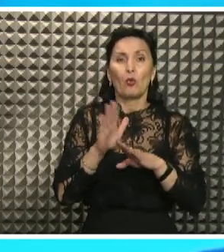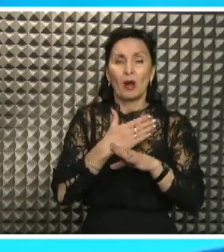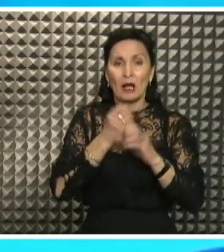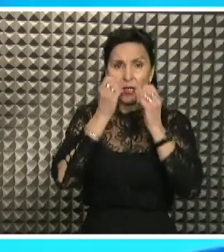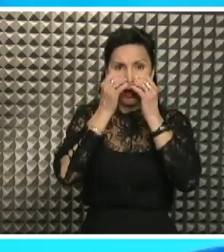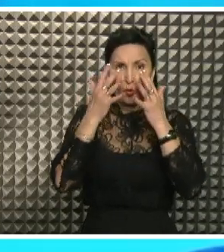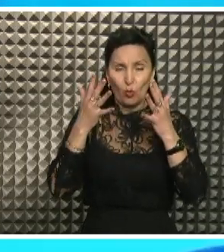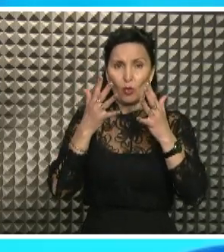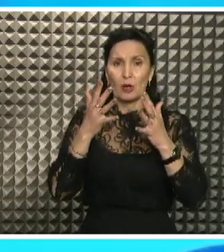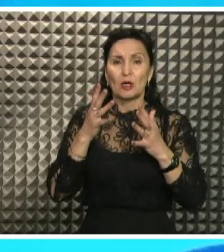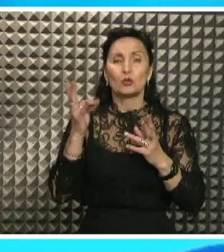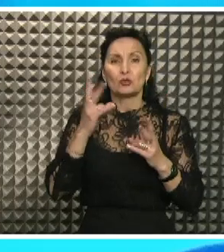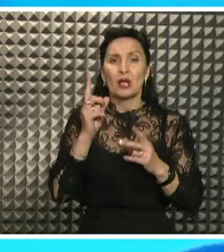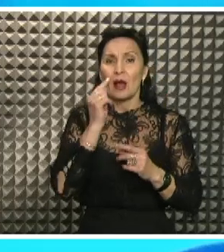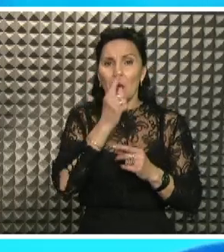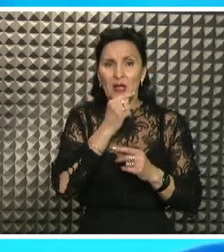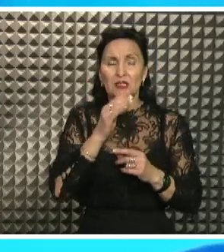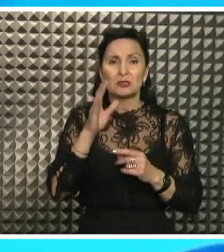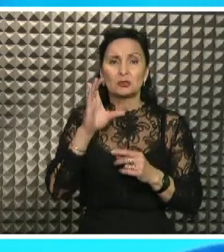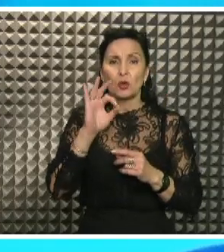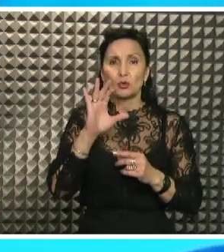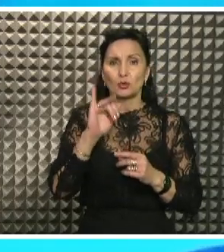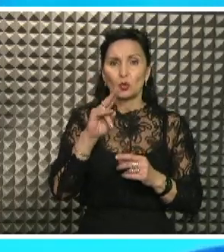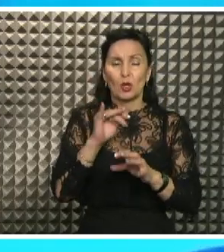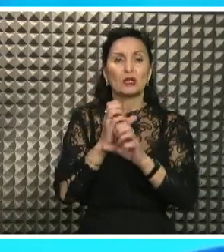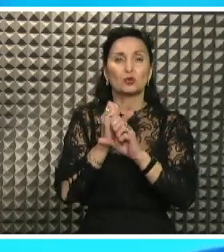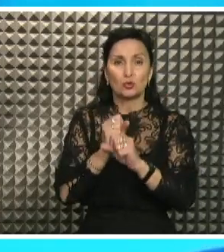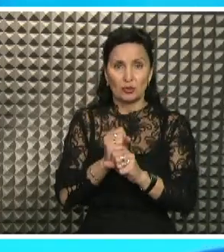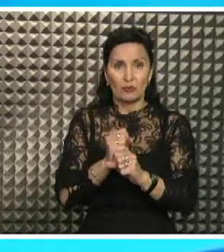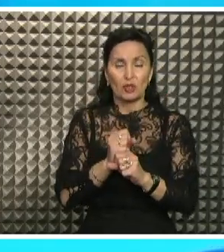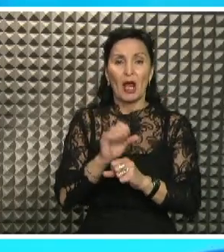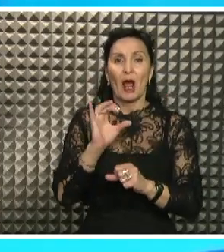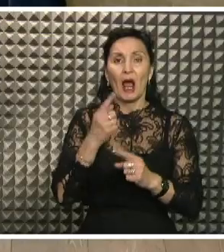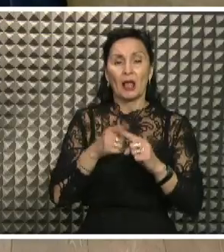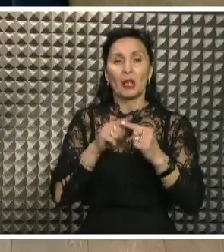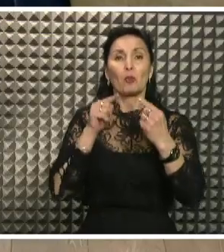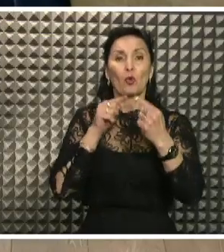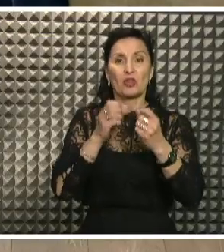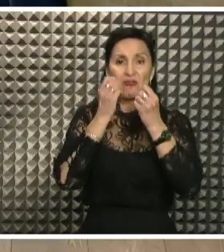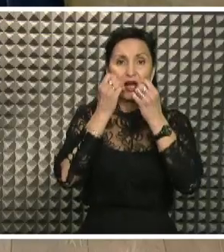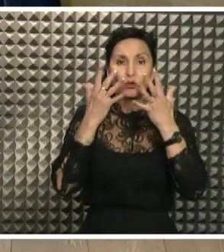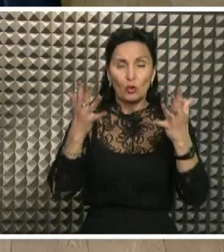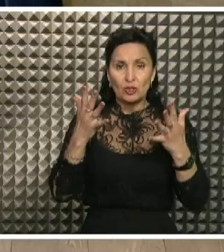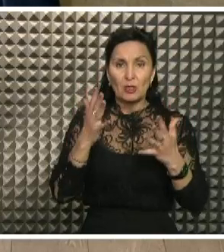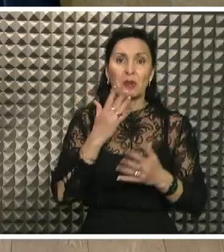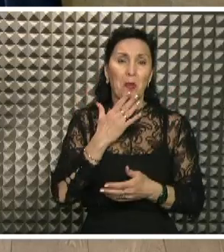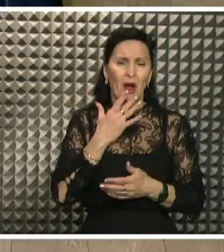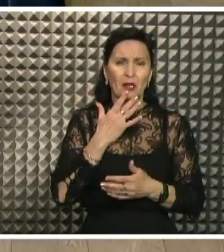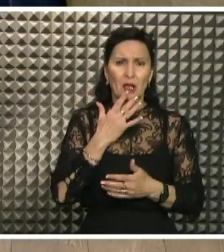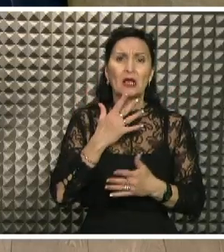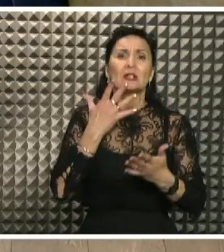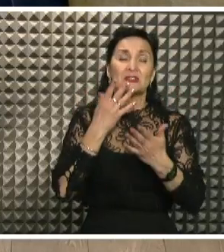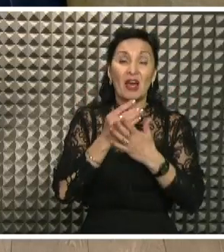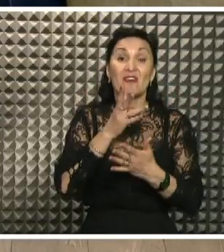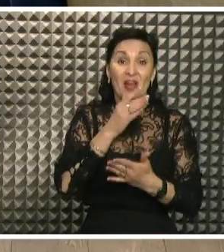это сосудосуживающие, пускай там и другие капли там, или спреи. Это противоотечные препараты. То есть, в принципе,